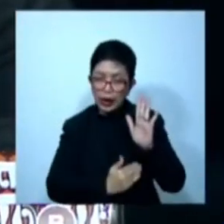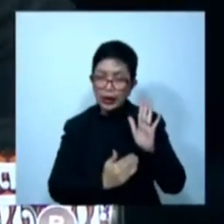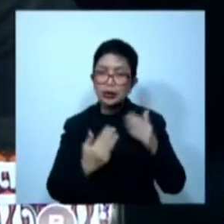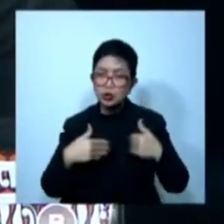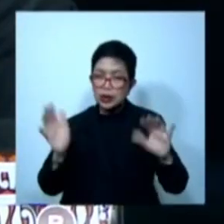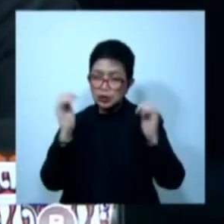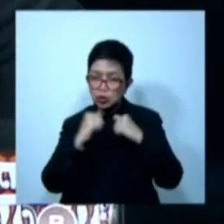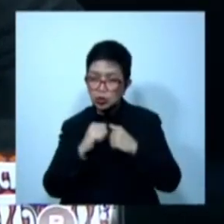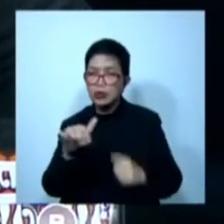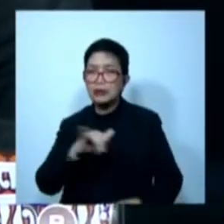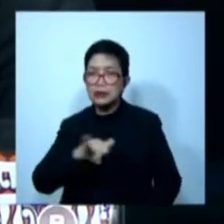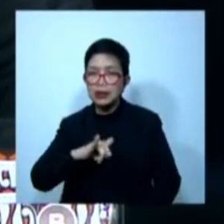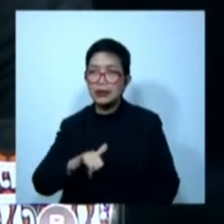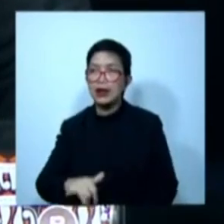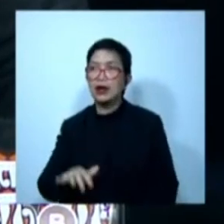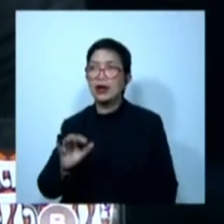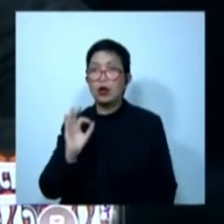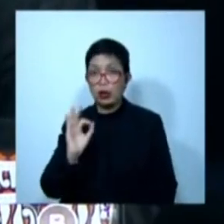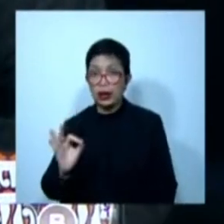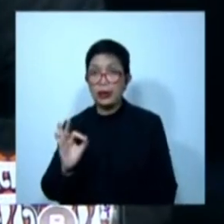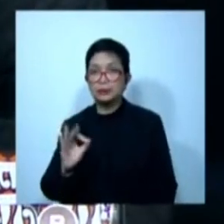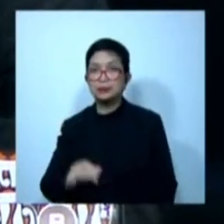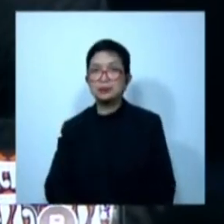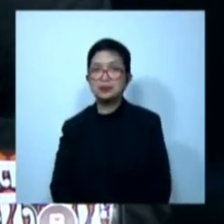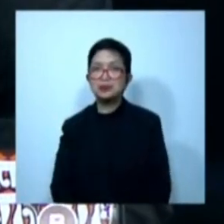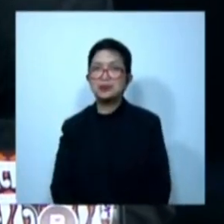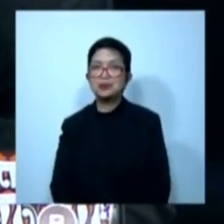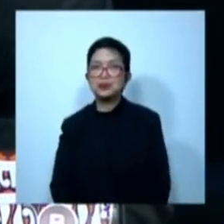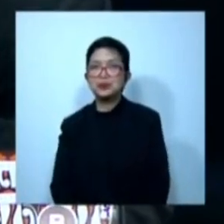bersama. Ya.